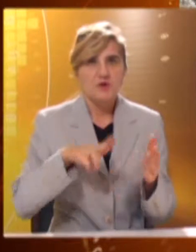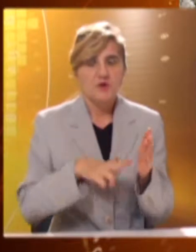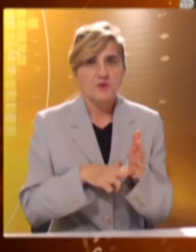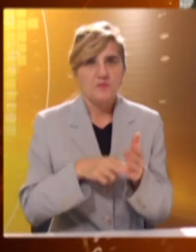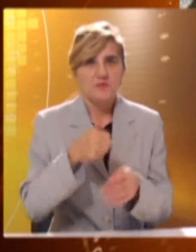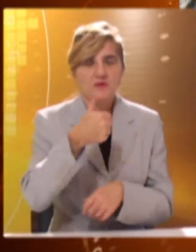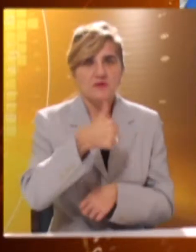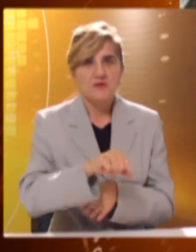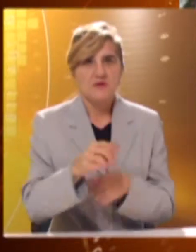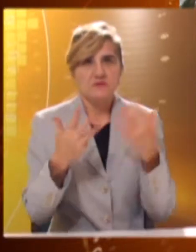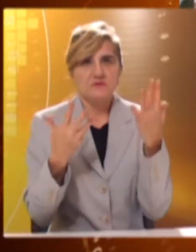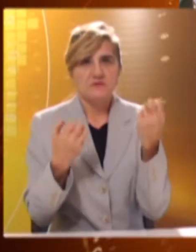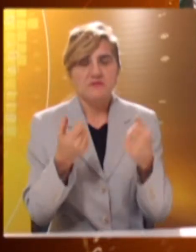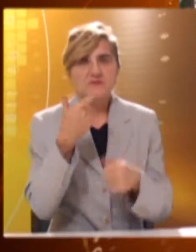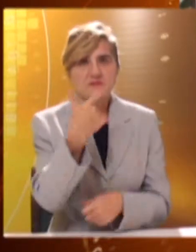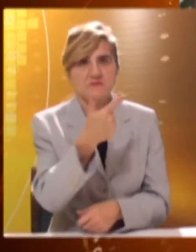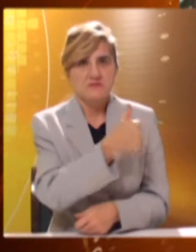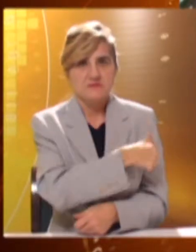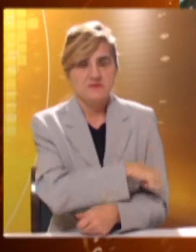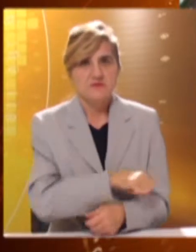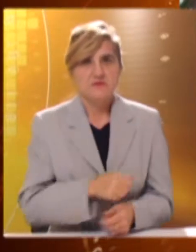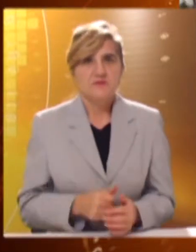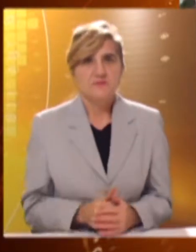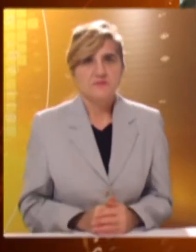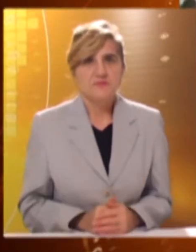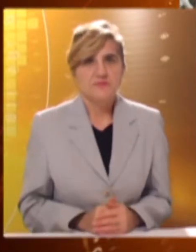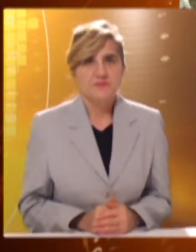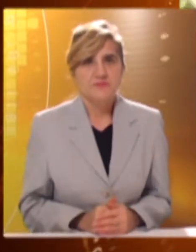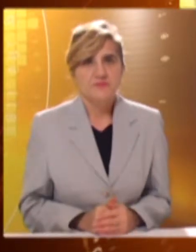juna 1920. godine.